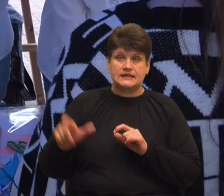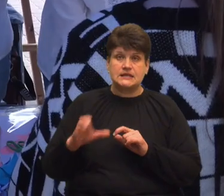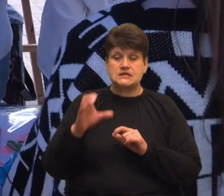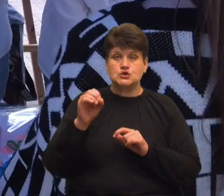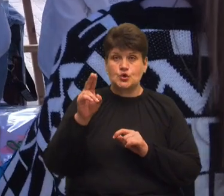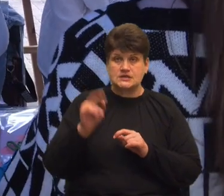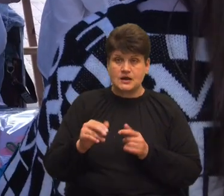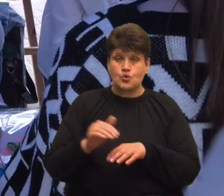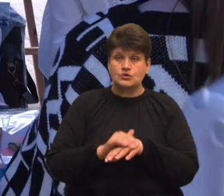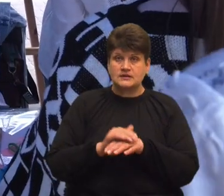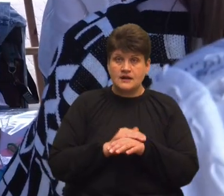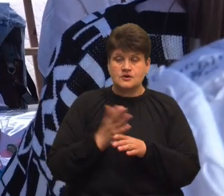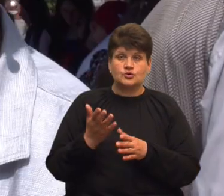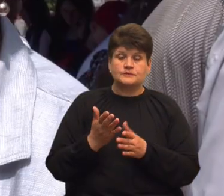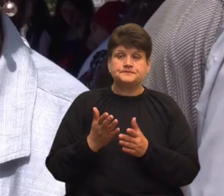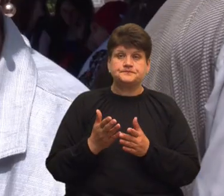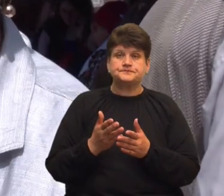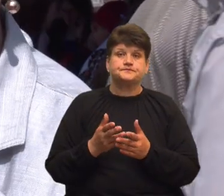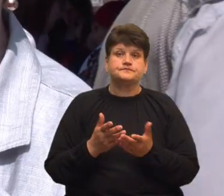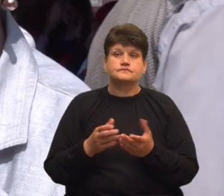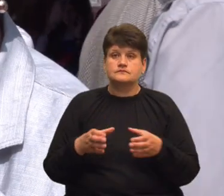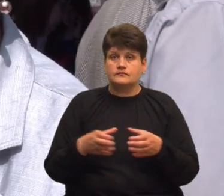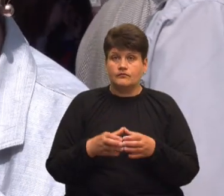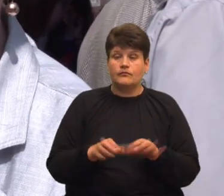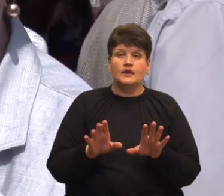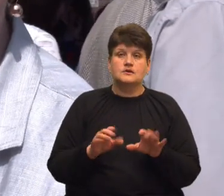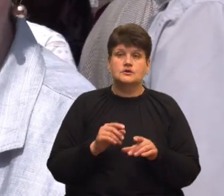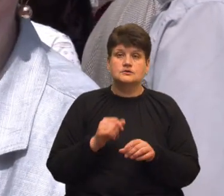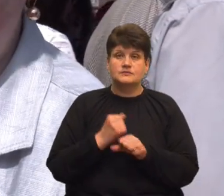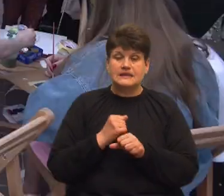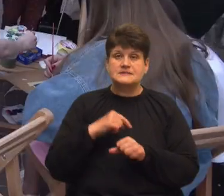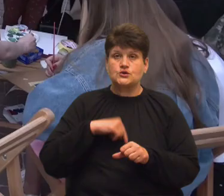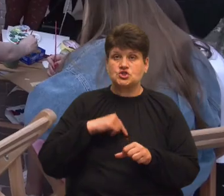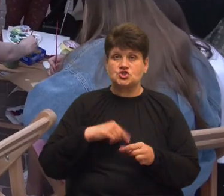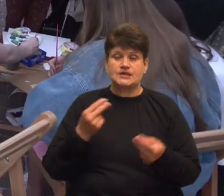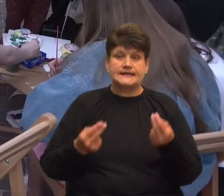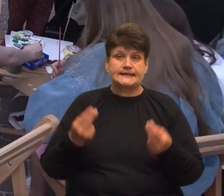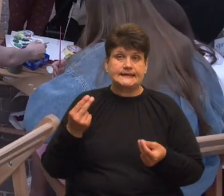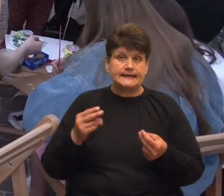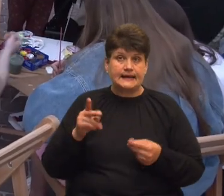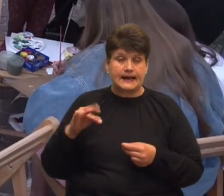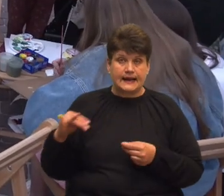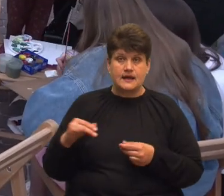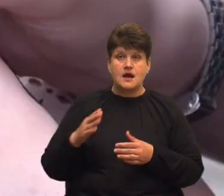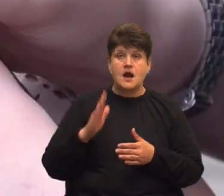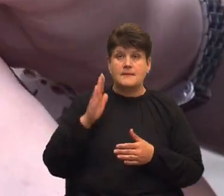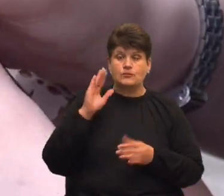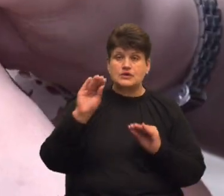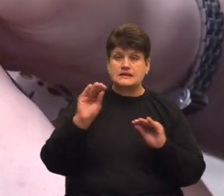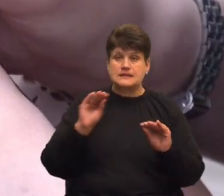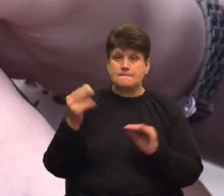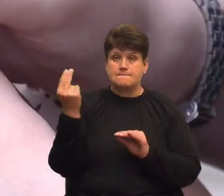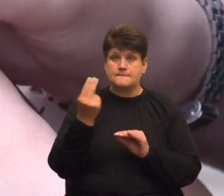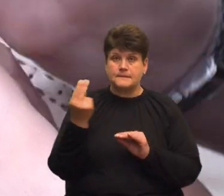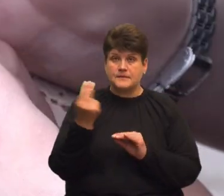для учасників фестивалю психологічні ігри розповіла диканка факультети Оксана гомотюк а майбутній дизайнери разом з викладачами малювали дітям